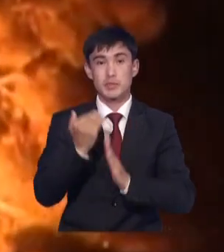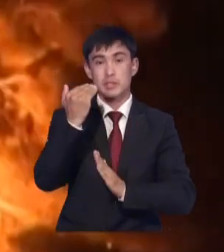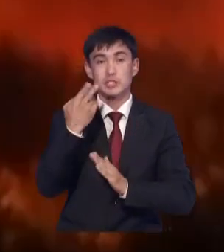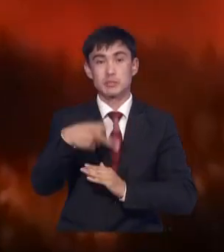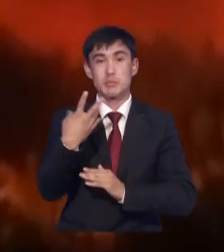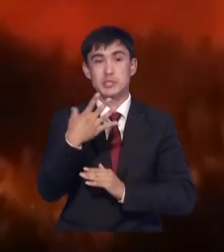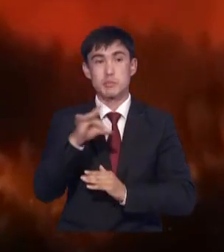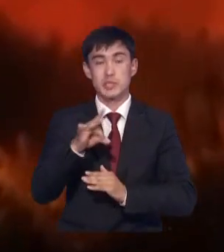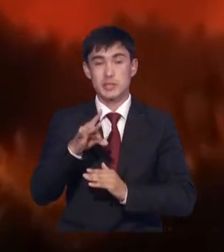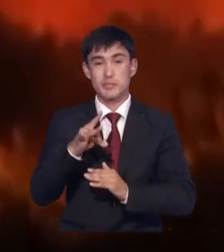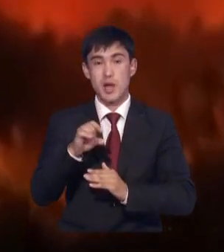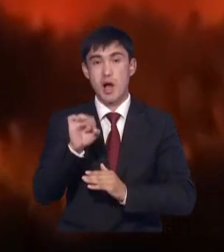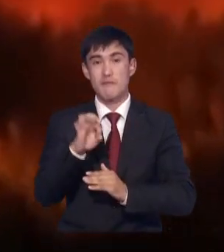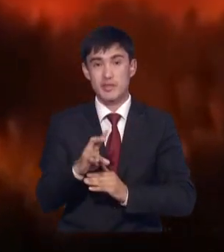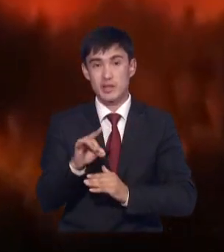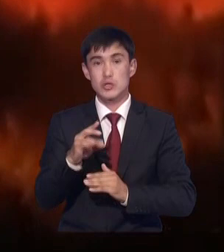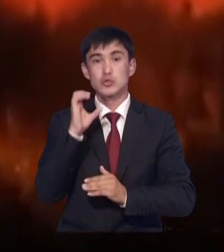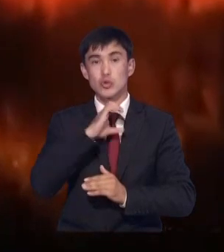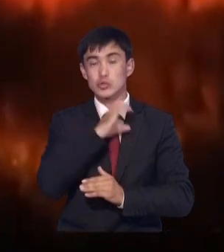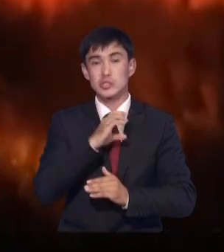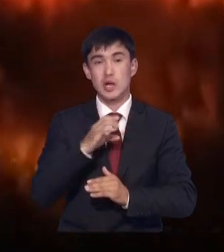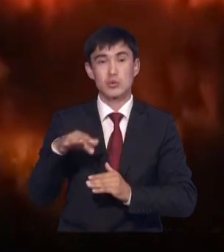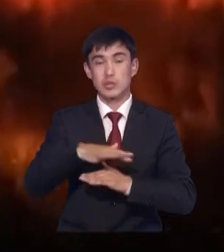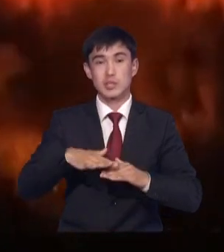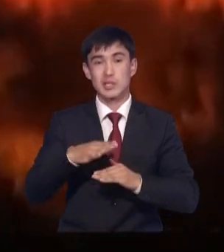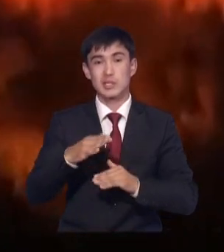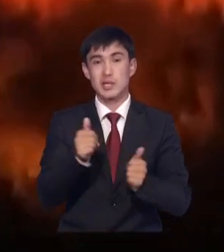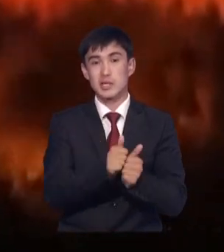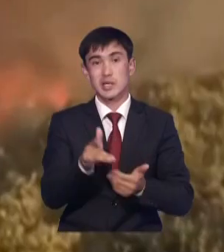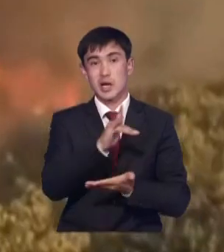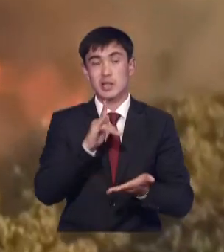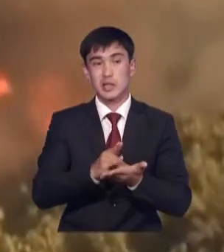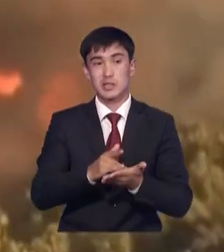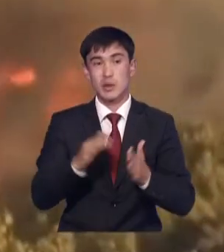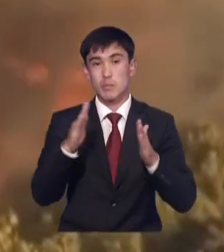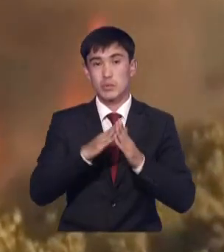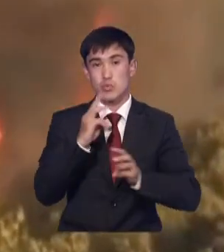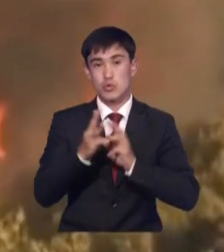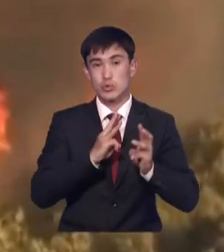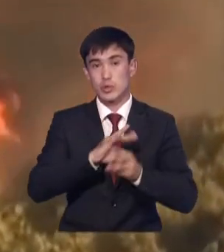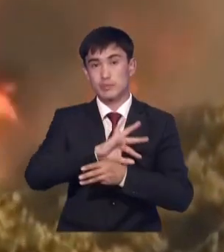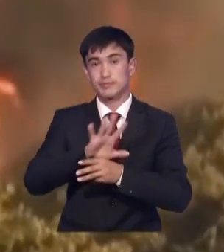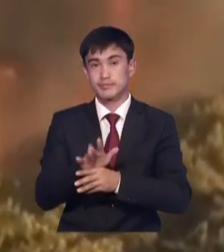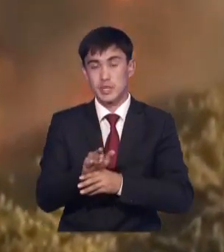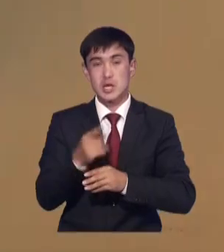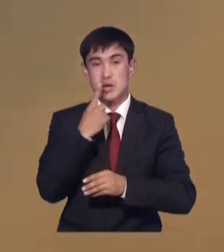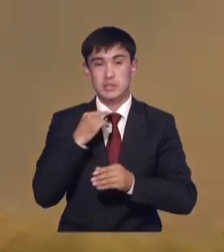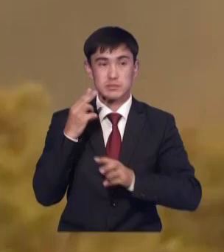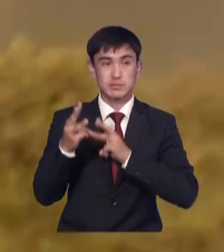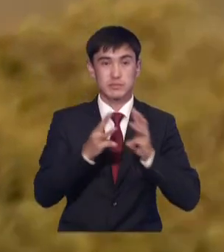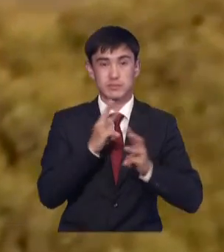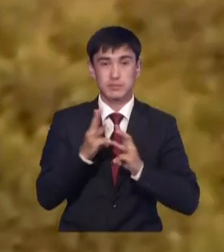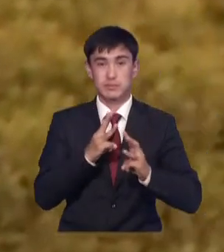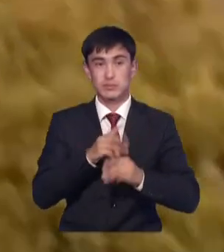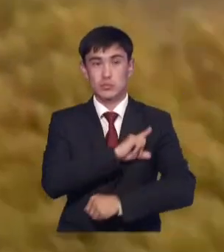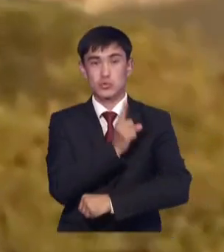25 метрге дейін көтерілді. Афинаның солтүстік шығыс аудандары мен іргелес қалаларында баспаналар өртке оранды. Қызыл жалынды ауыздықтауға